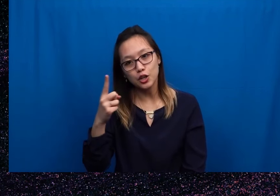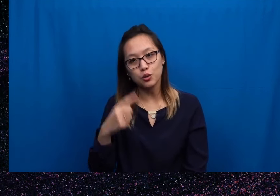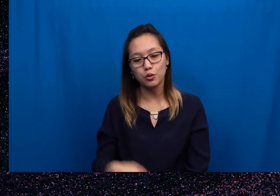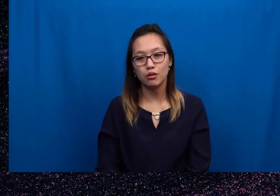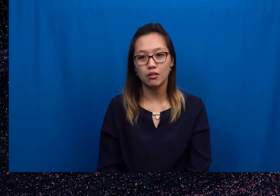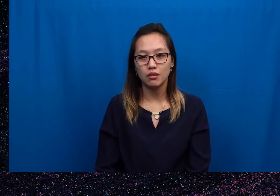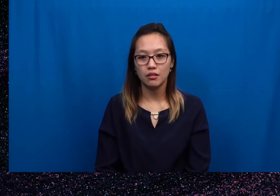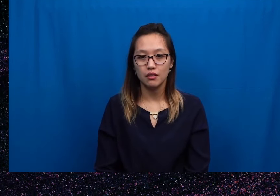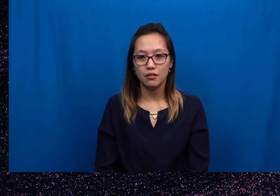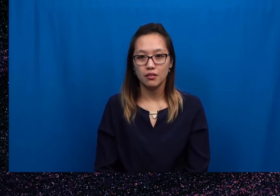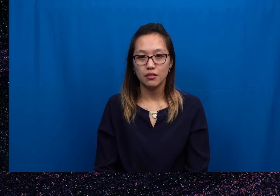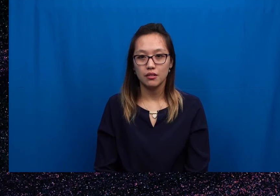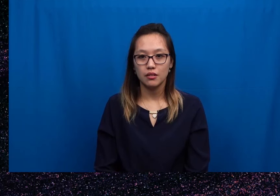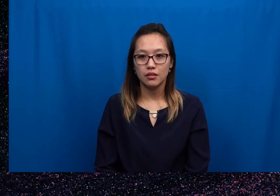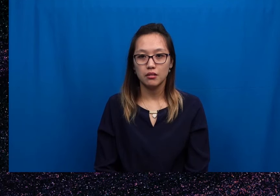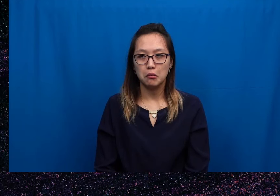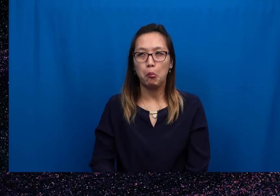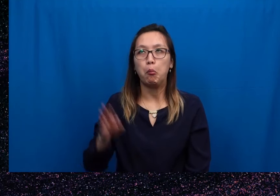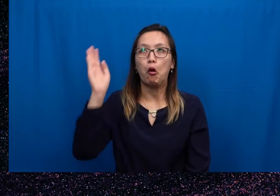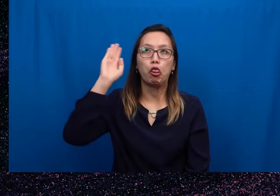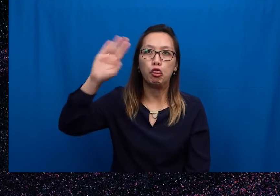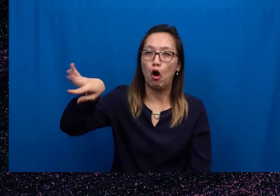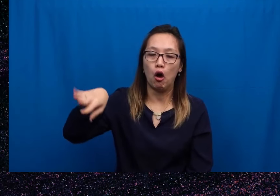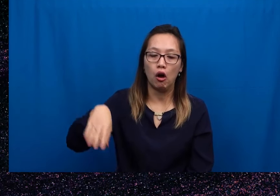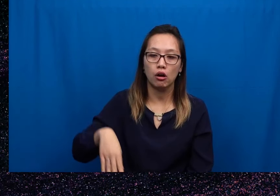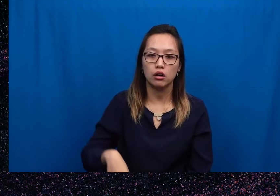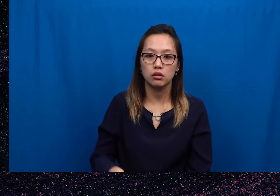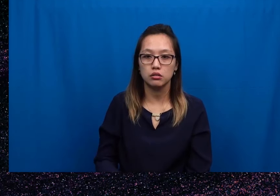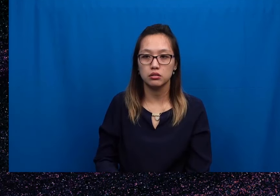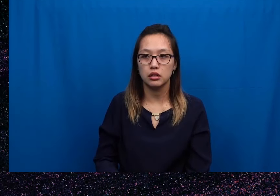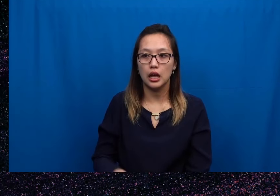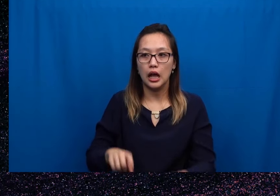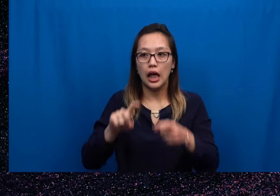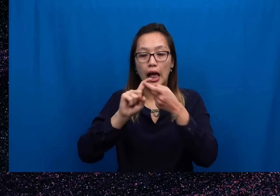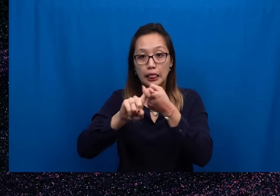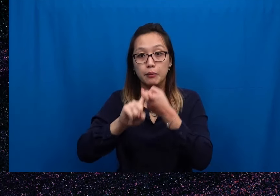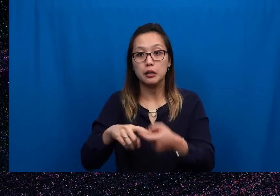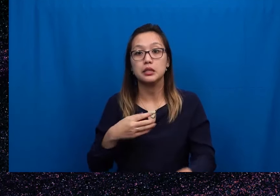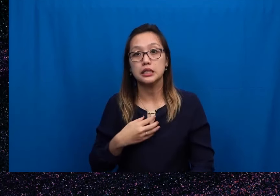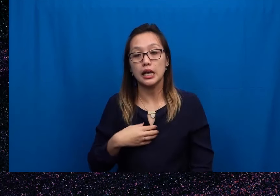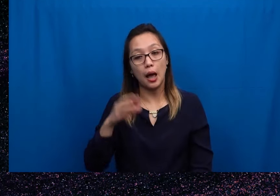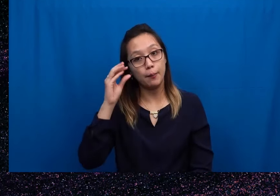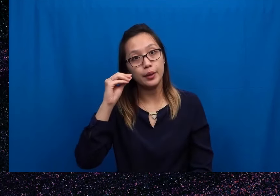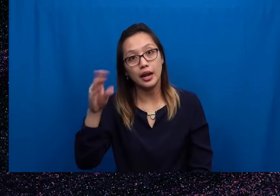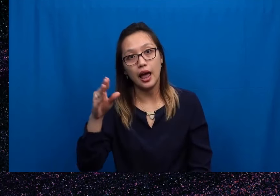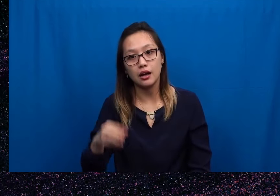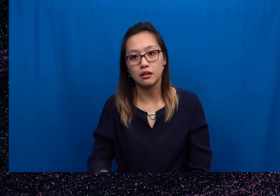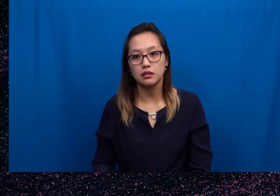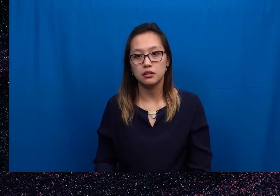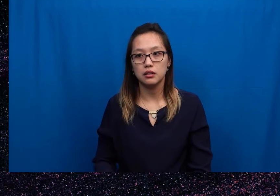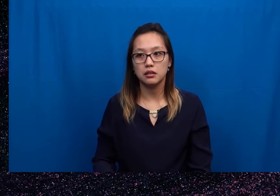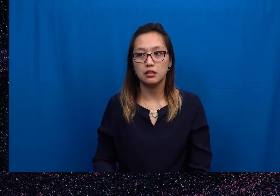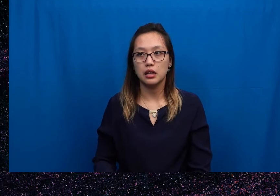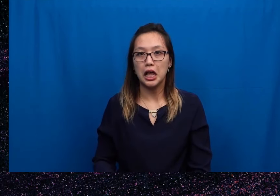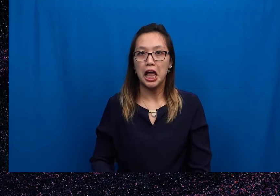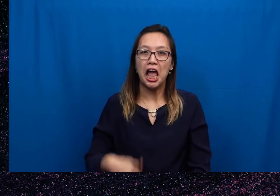sekali. Teman-teman saya semua berkata, lebih baik tidak makan daripada tidak merokok.